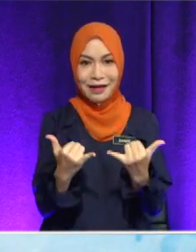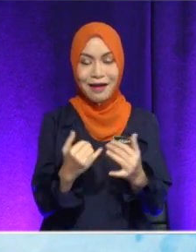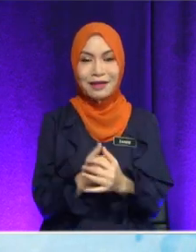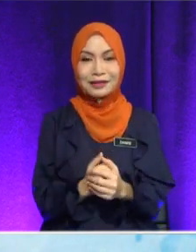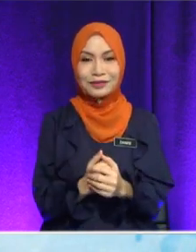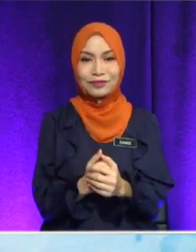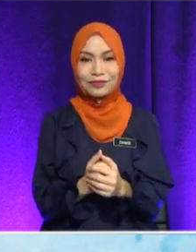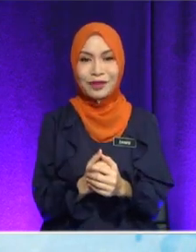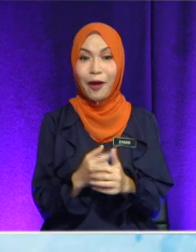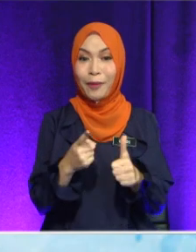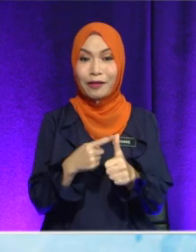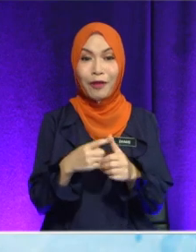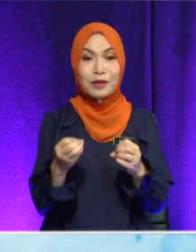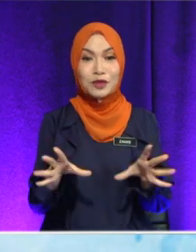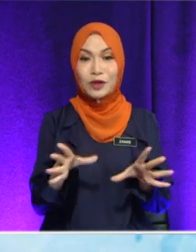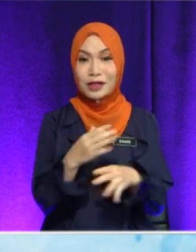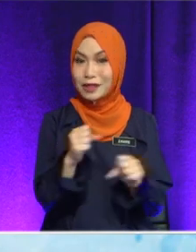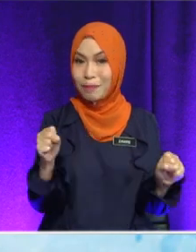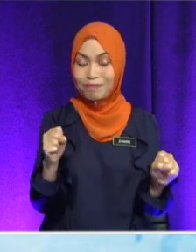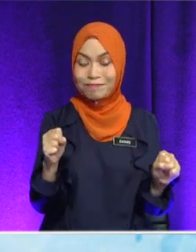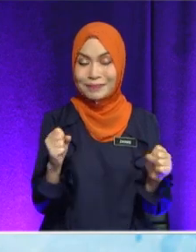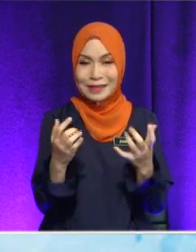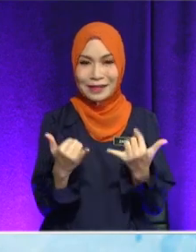masih lagi menggunakan berusaha